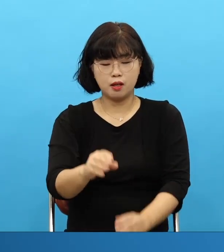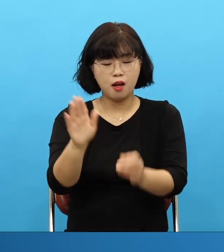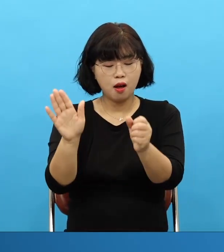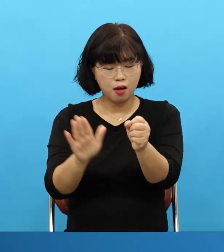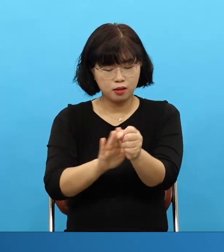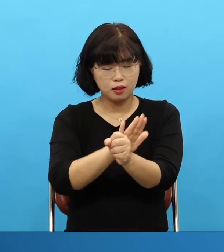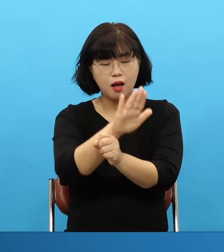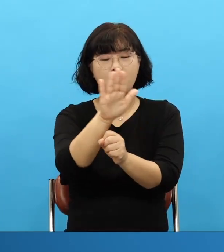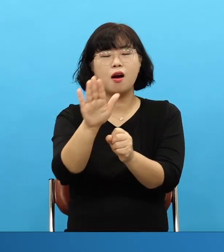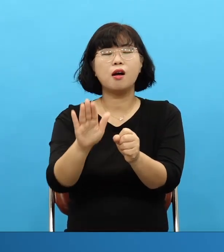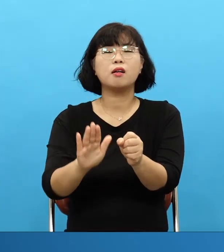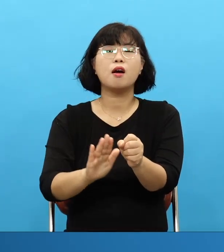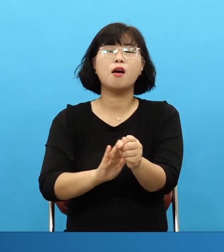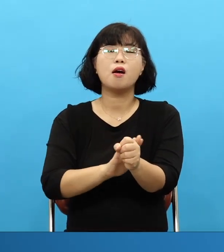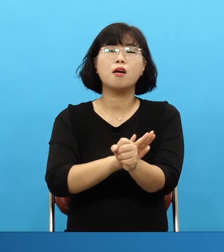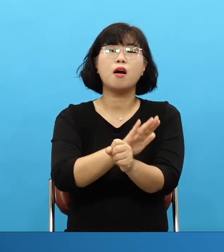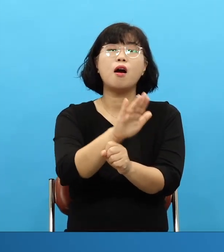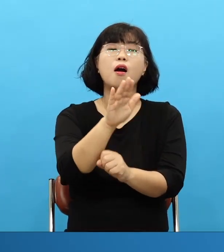십자가